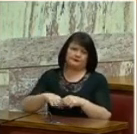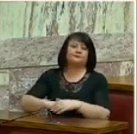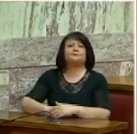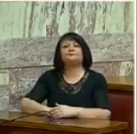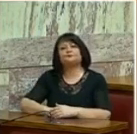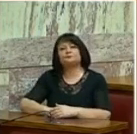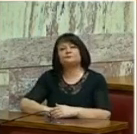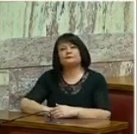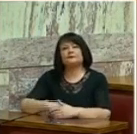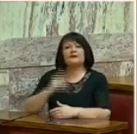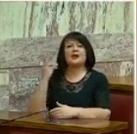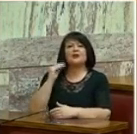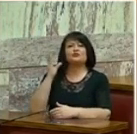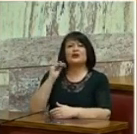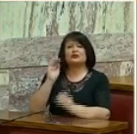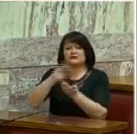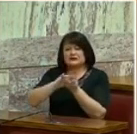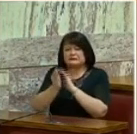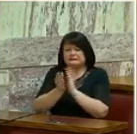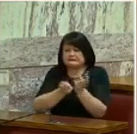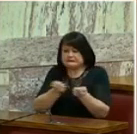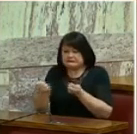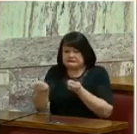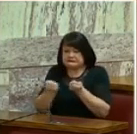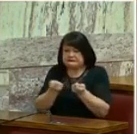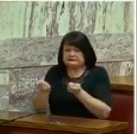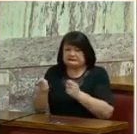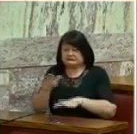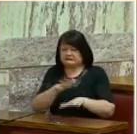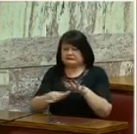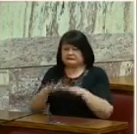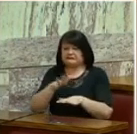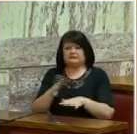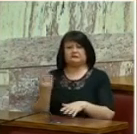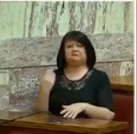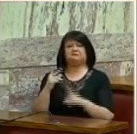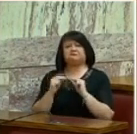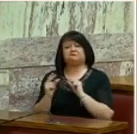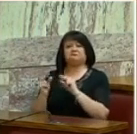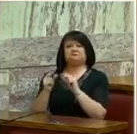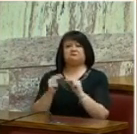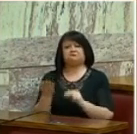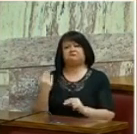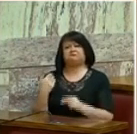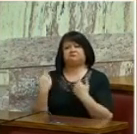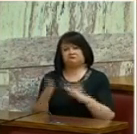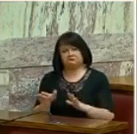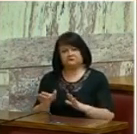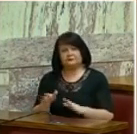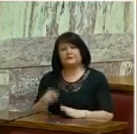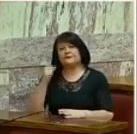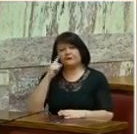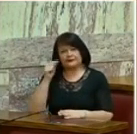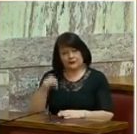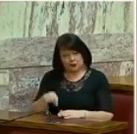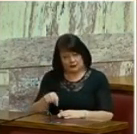Ακούσαμε τα περισκευωρίας. Τα συζητήσαμε για την προηγούμενη περίοδο. Νομίζω ότι αυτή η